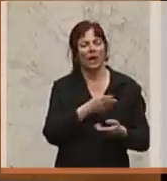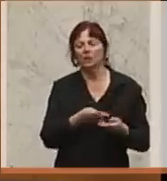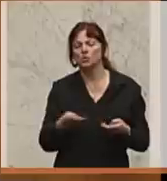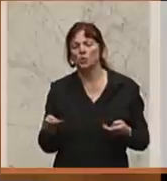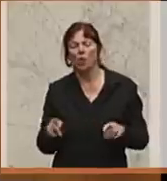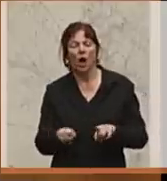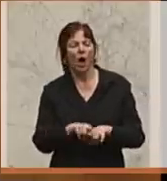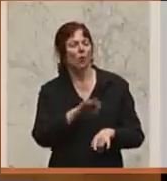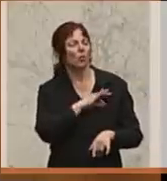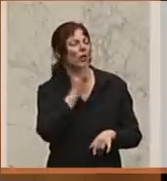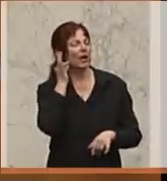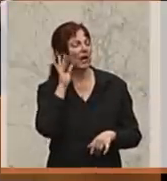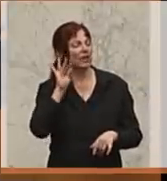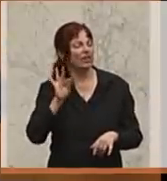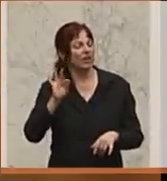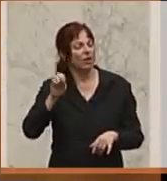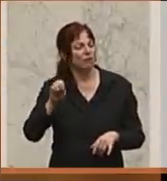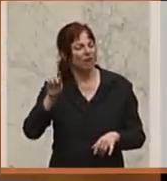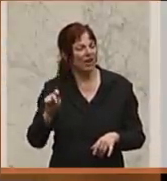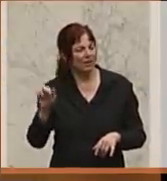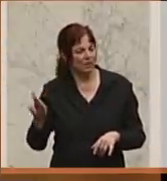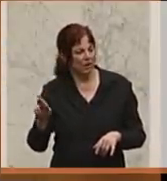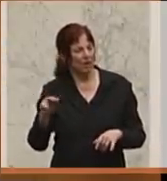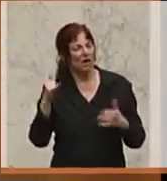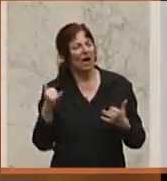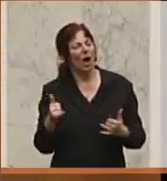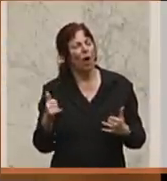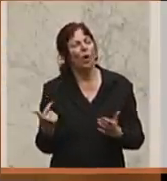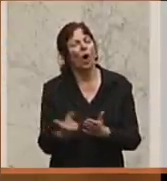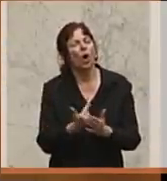Fechter, die ja demnächst wieder kommen wird, die gerade hinweist auf Lohnsteuerausgleich und so